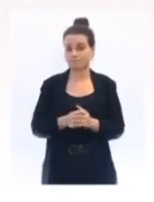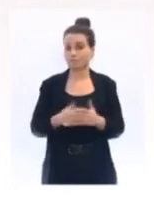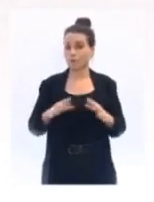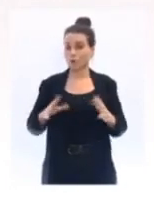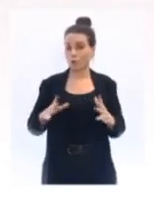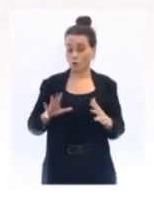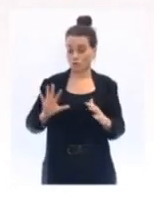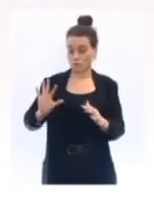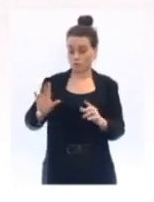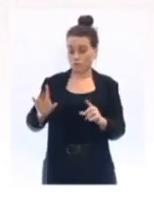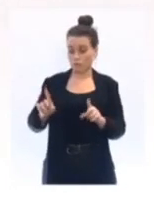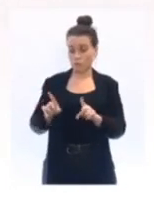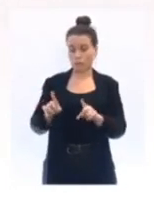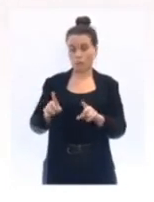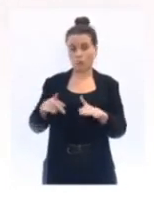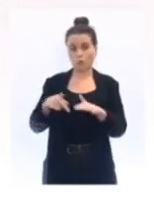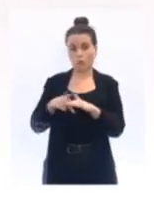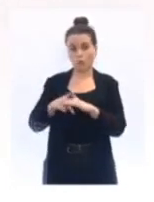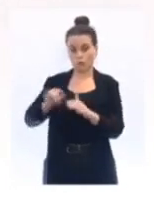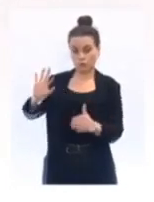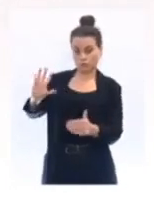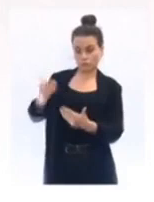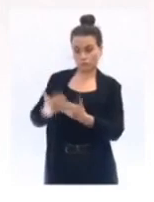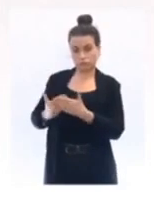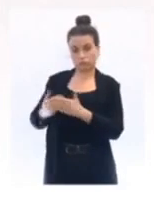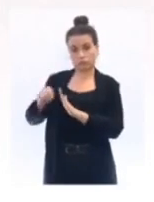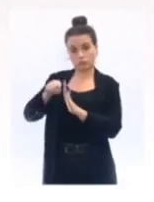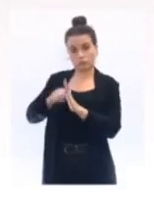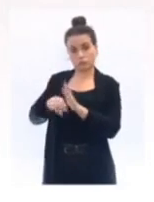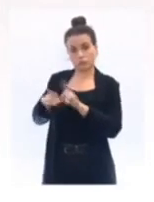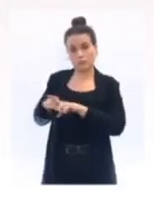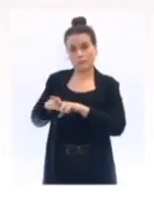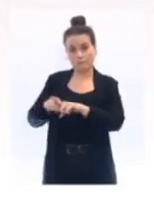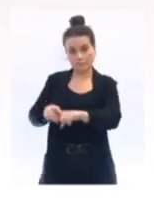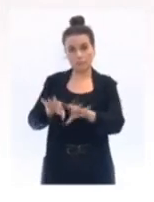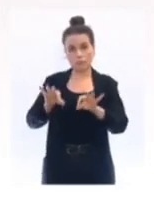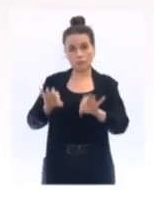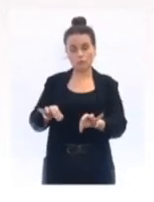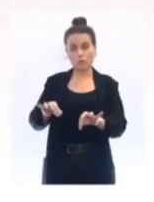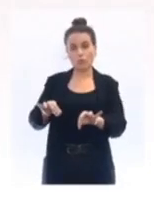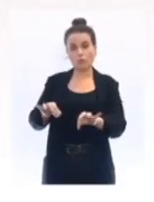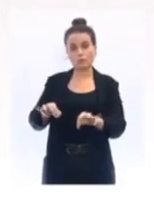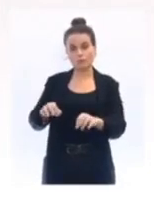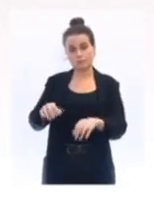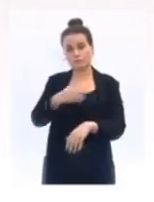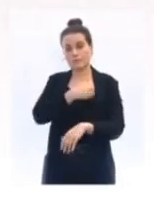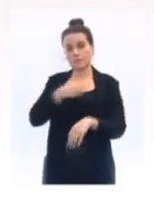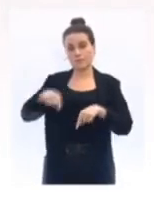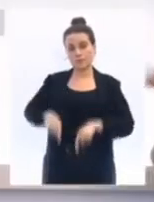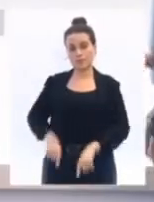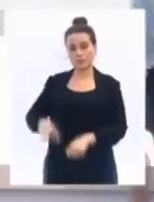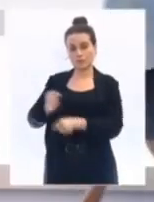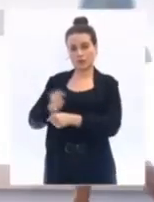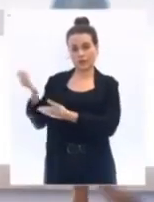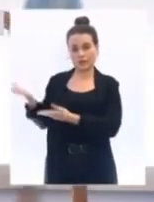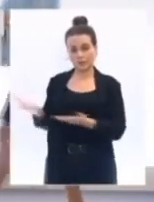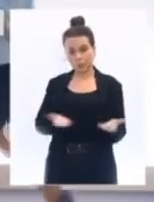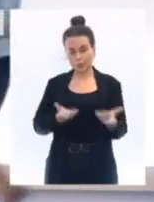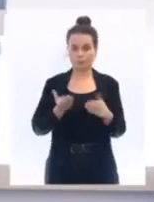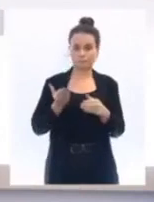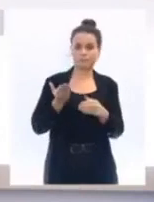Merci Monsieur le Premier ministre, bonsoir à toutes et à tous. Comme l'a dit le Premier ministre ce matin, nous devons tout faire pour éviter